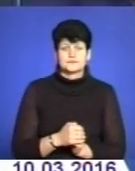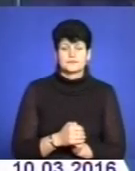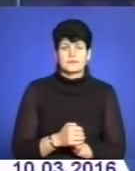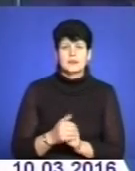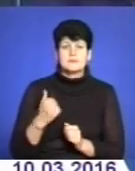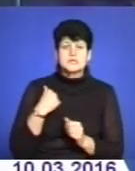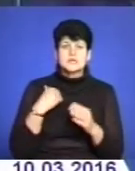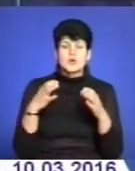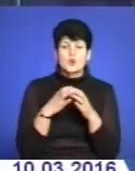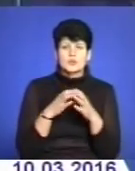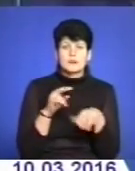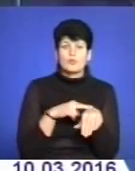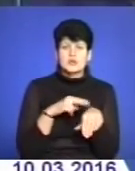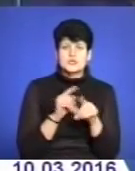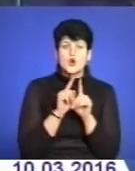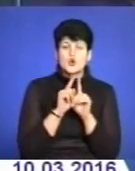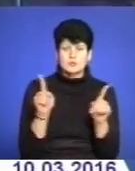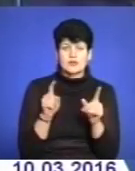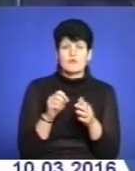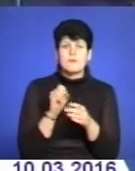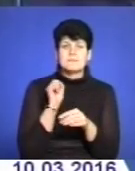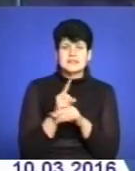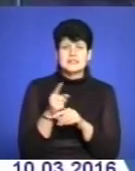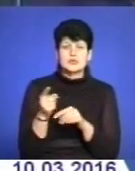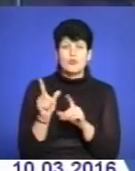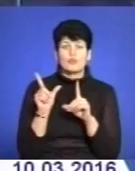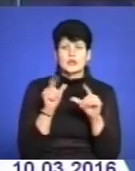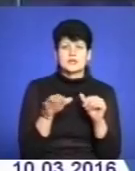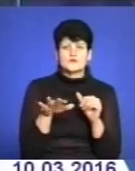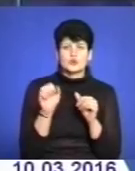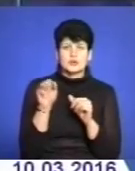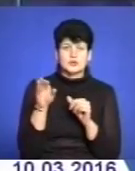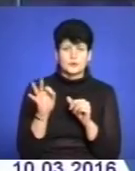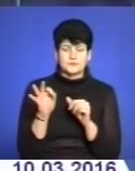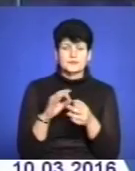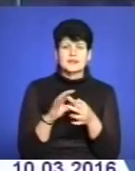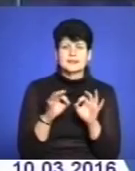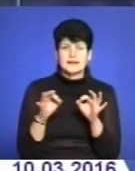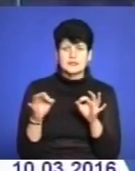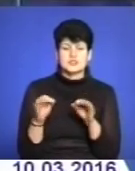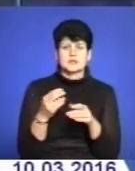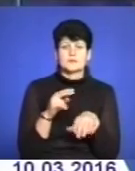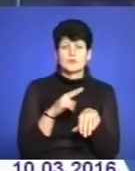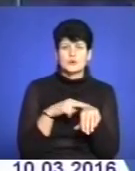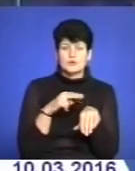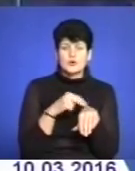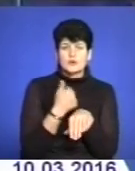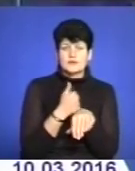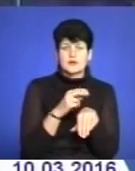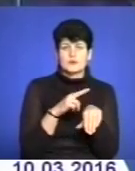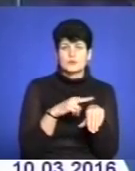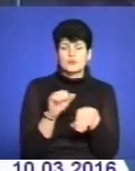Бійці ротопатрульної служби поліції особливого призначення Тернопіль поїхали у зону АТО. Докладніше у сюжеті з сектора комунікації головного